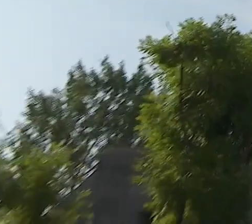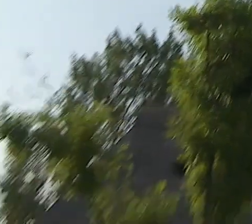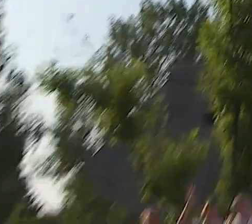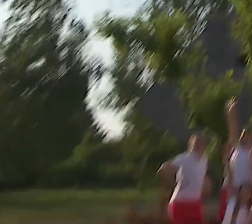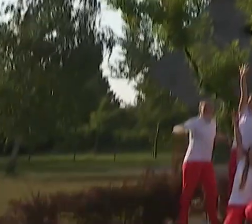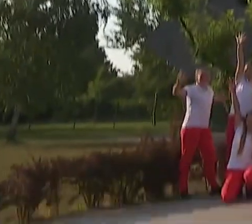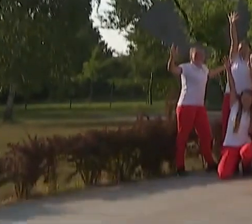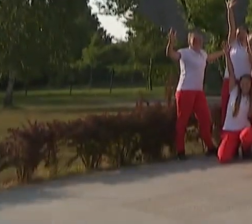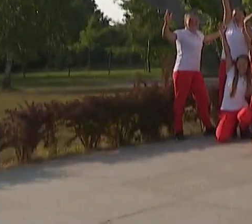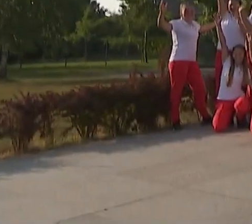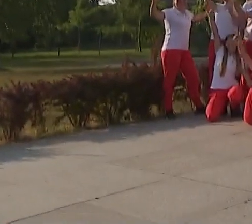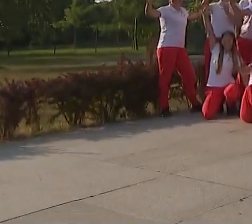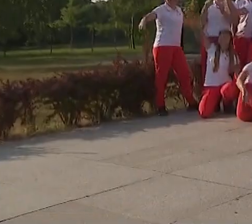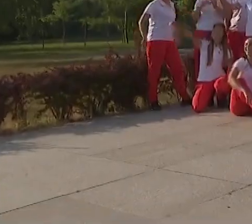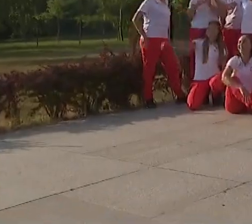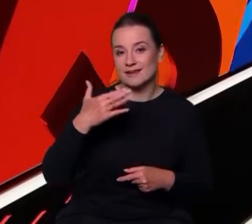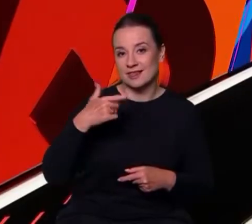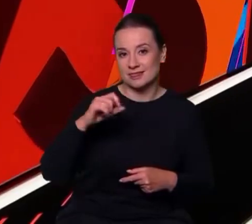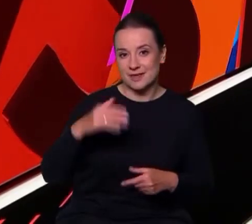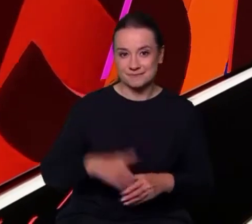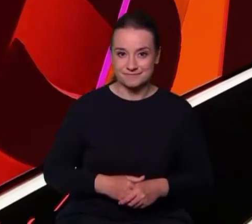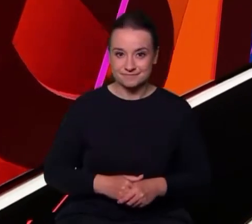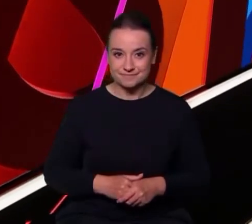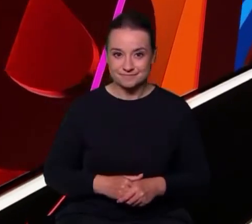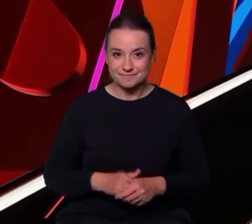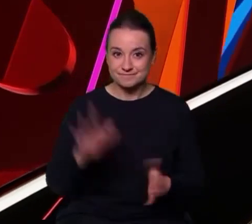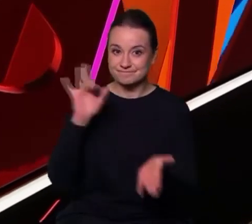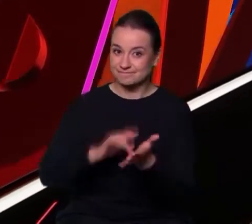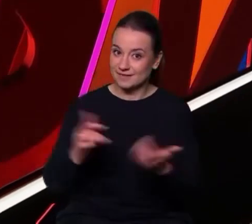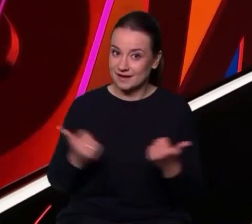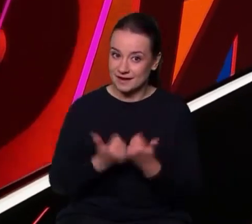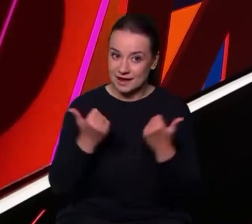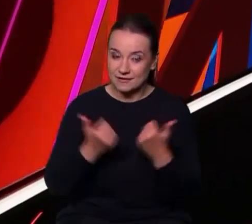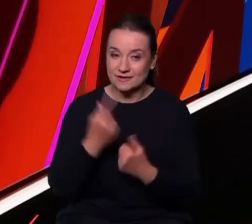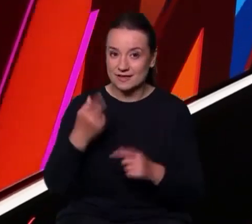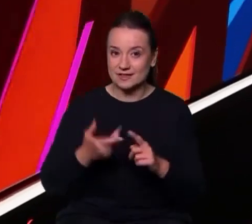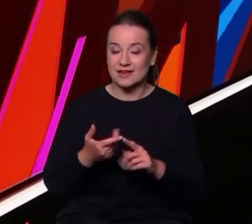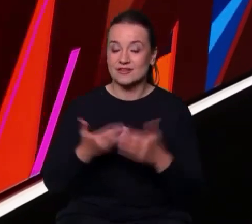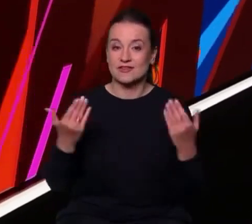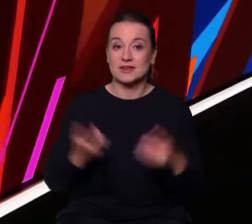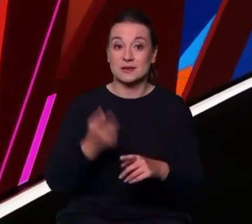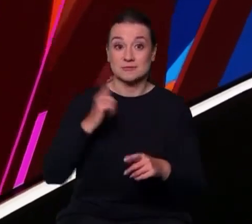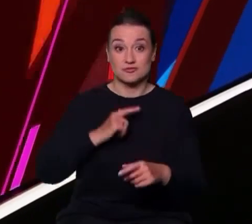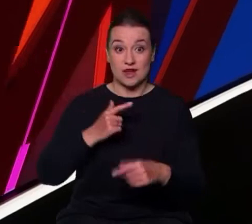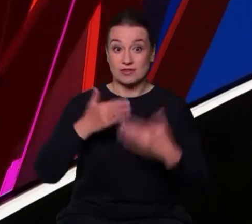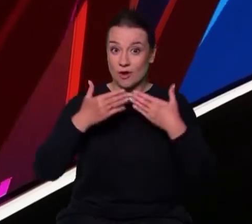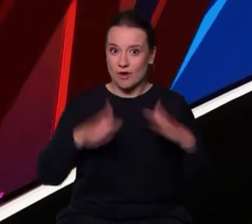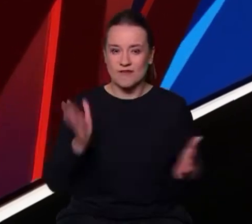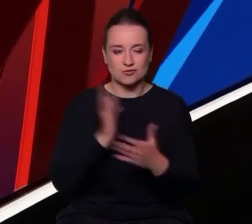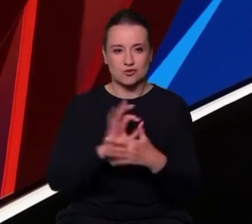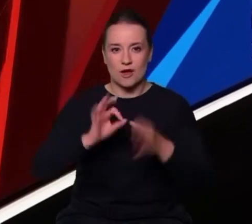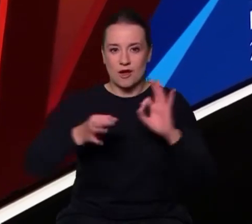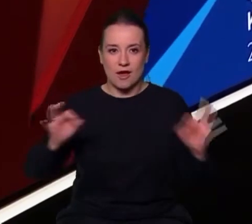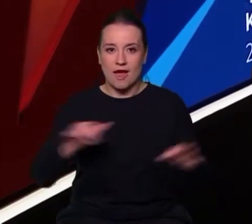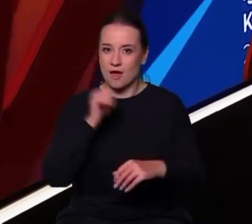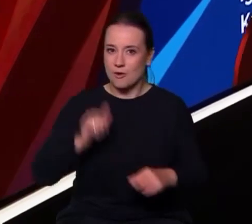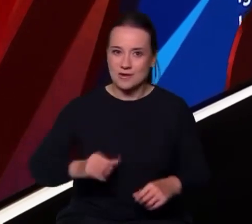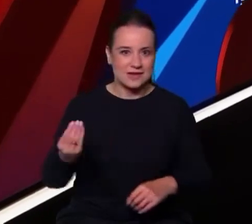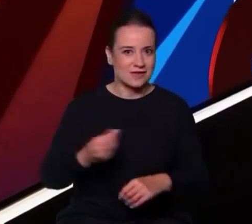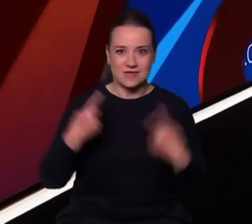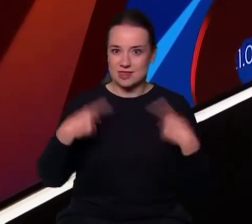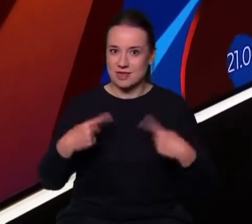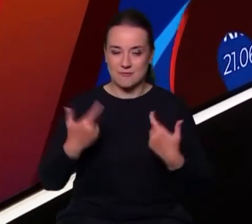startuje 370 biało-czerwonych. W Krakowie w przeddzień otwarcia Igrzysk Europejskich nie ruszyły jeszcze żadne zmagania